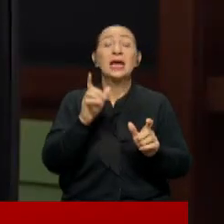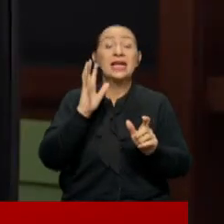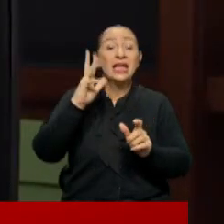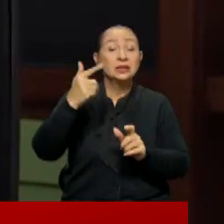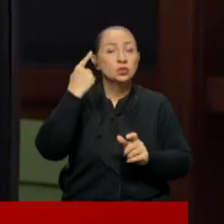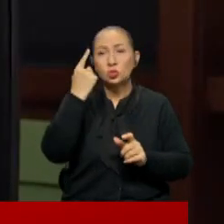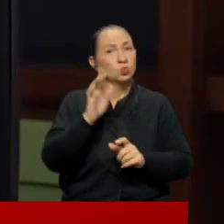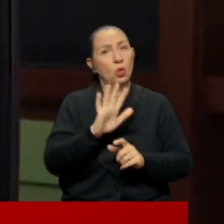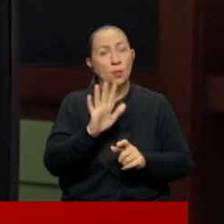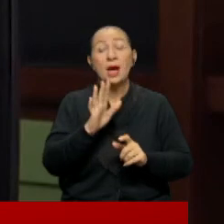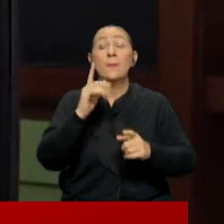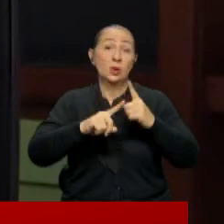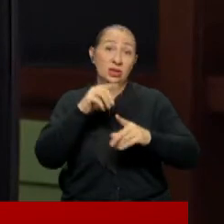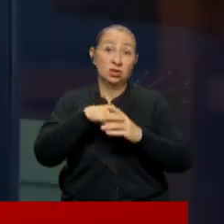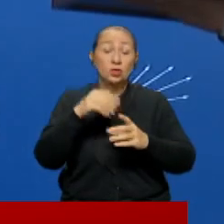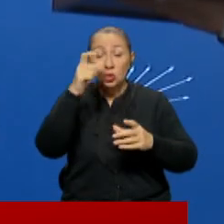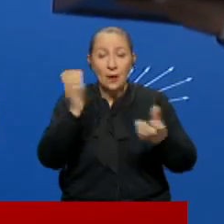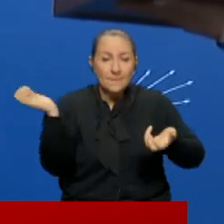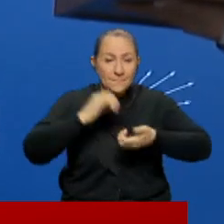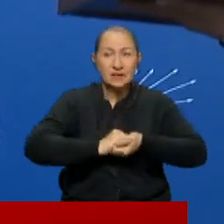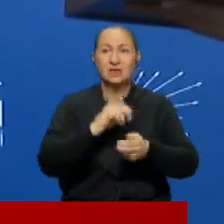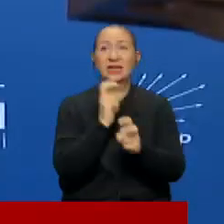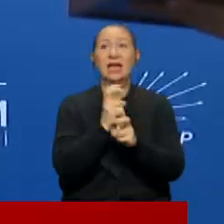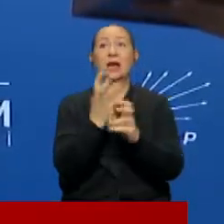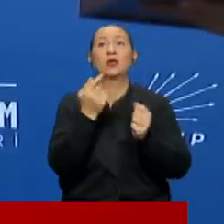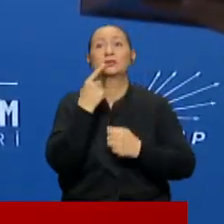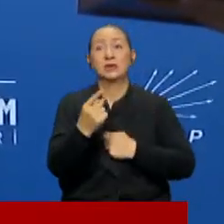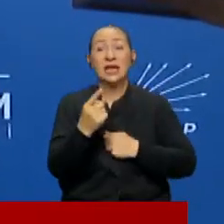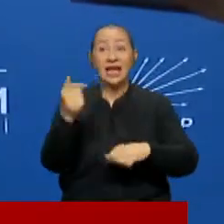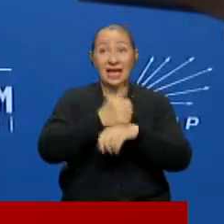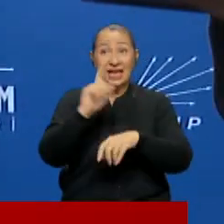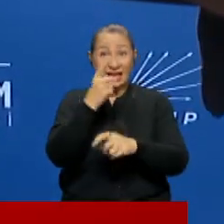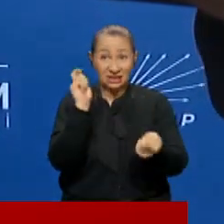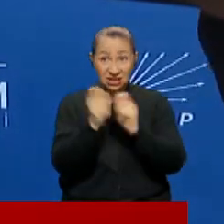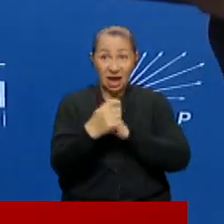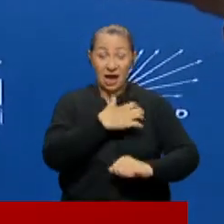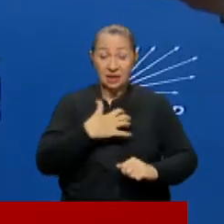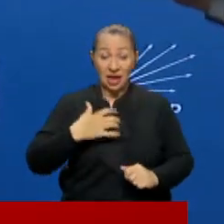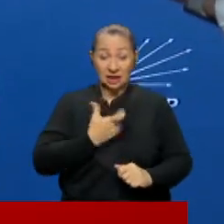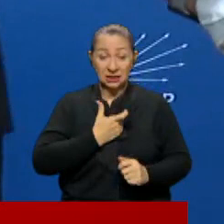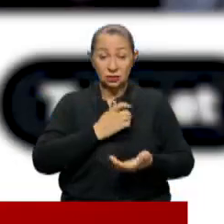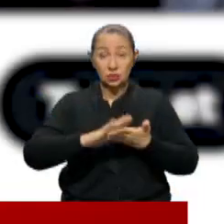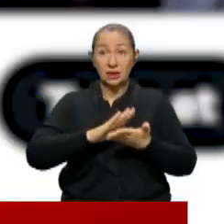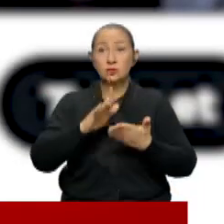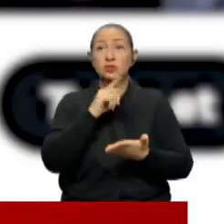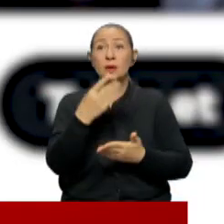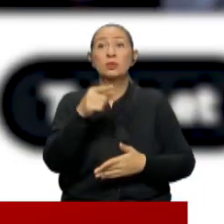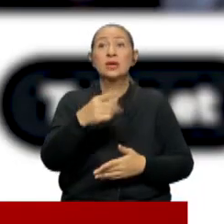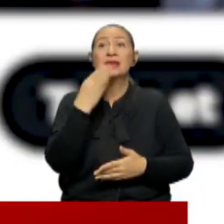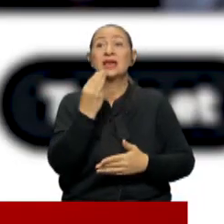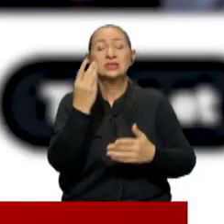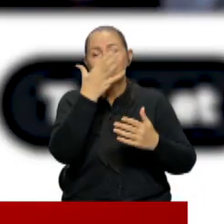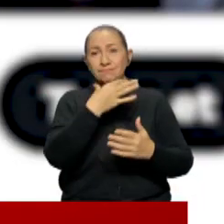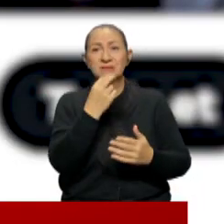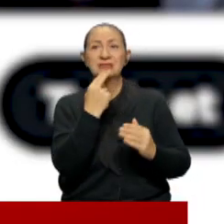ikbali mi düşünmüyorum Türkiye'yi barıştırmak için risk alıyorum diyerek iktidar değişiminde anayasal düzenleme sözü vererek buradan genç